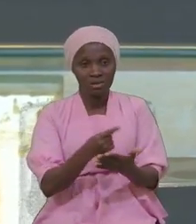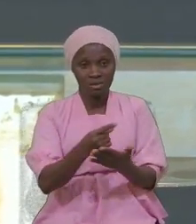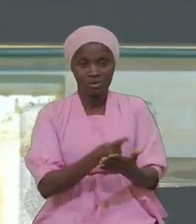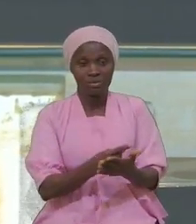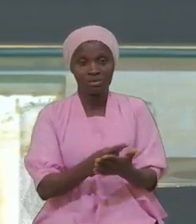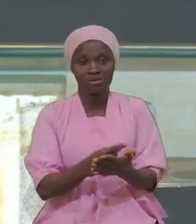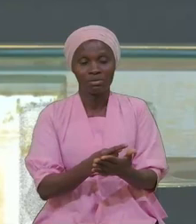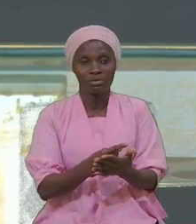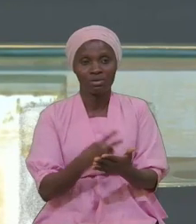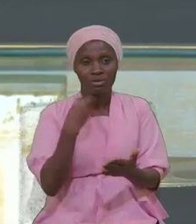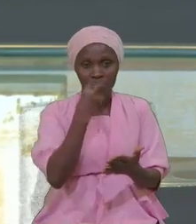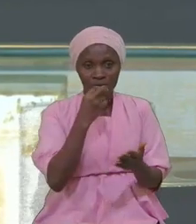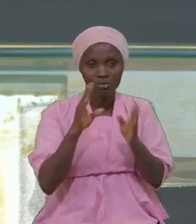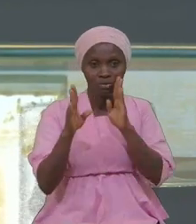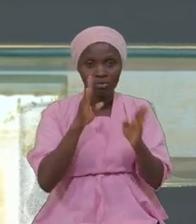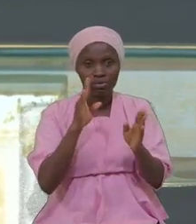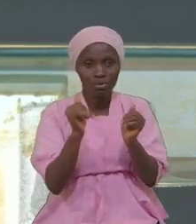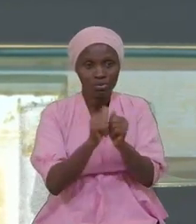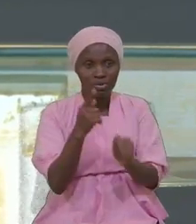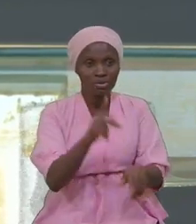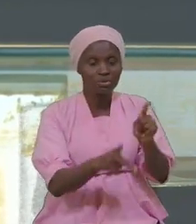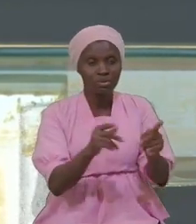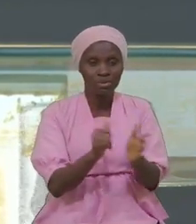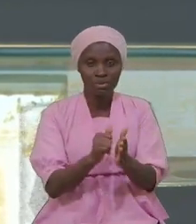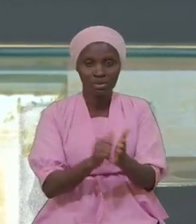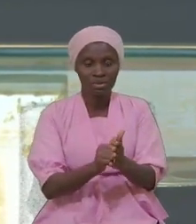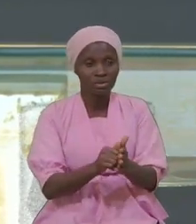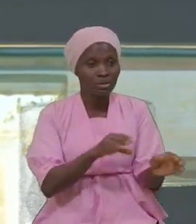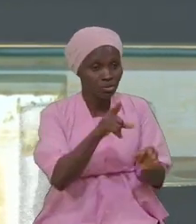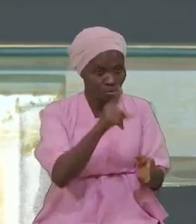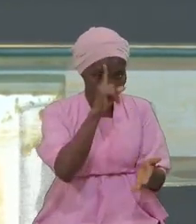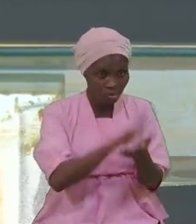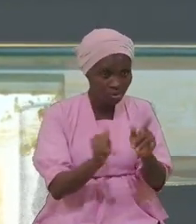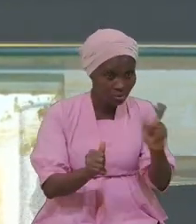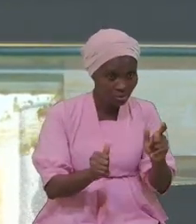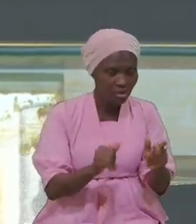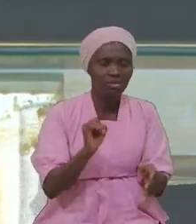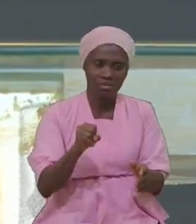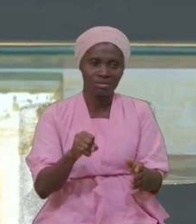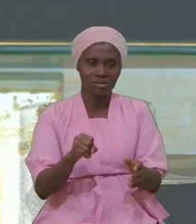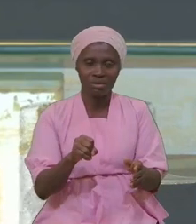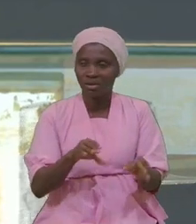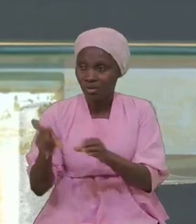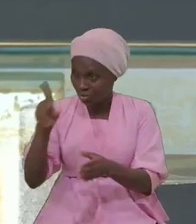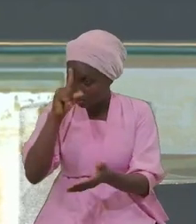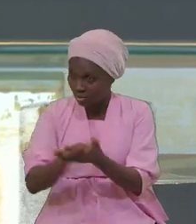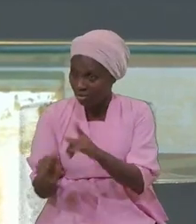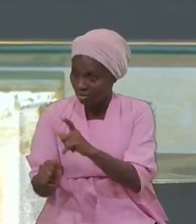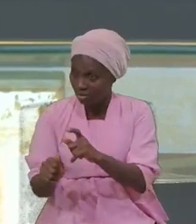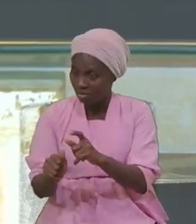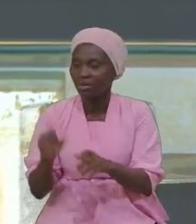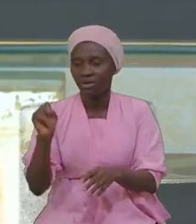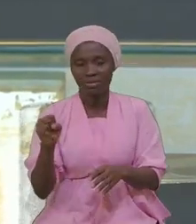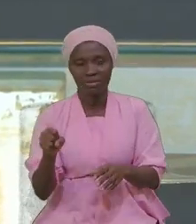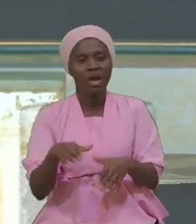Puis d'accord avec le peuple. Est-ce que tu crois? Oui, je crois. Est-ce que tu crois? Oui, je crois. Alors, comment montrer notre foi? Comment démontrer notre